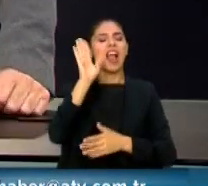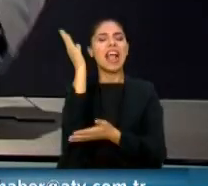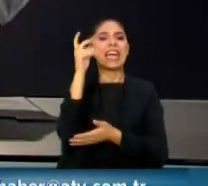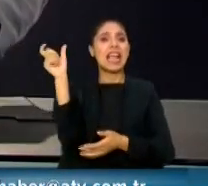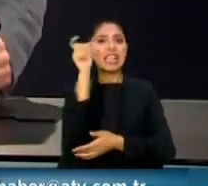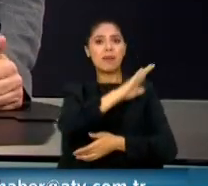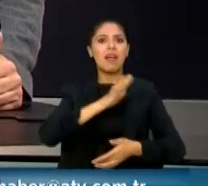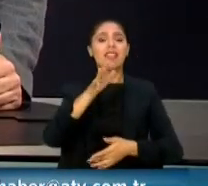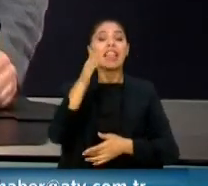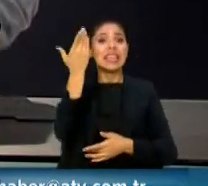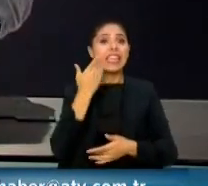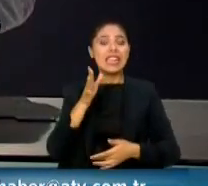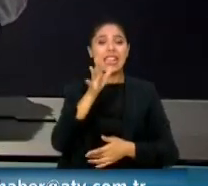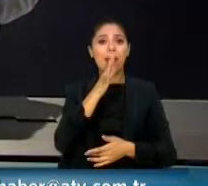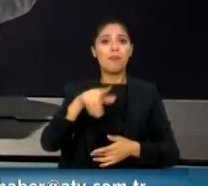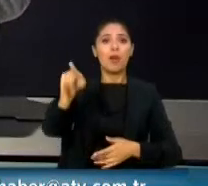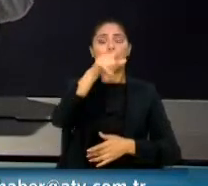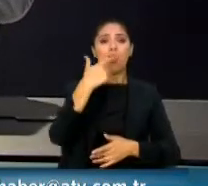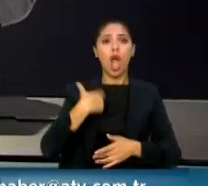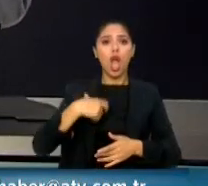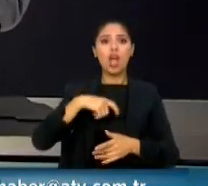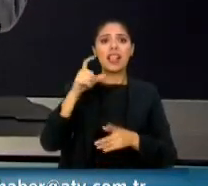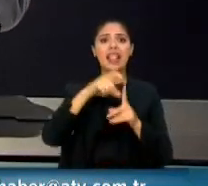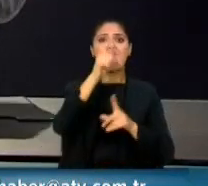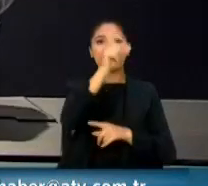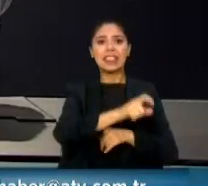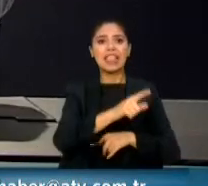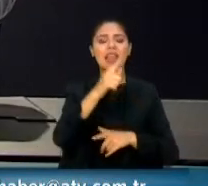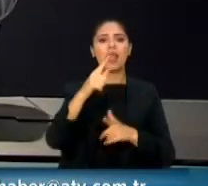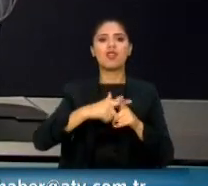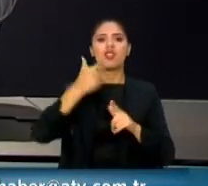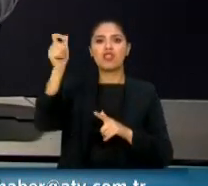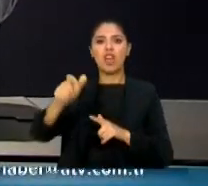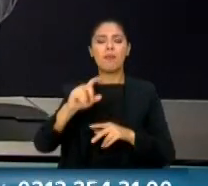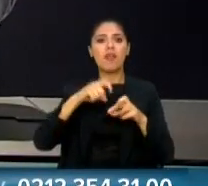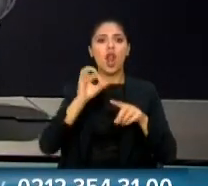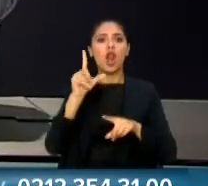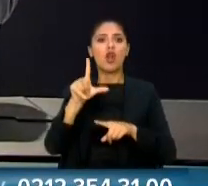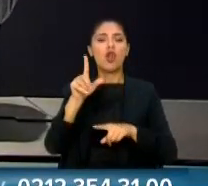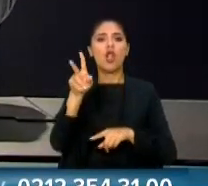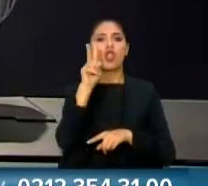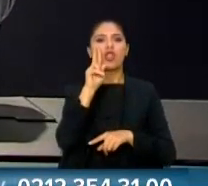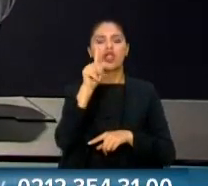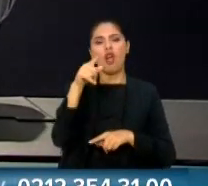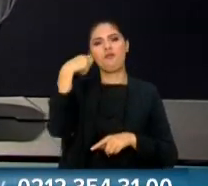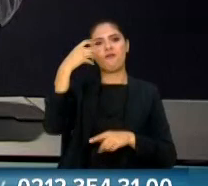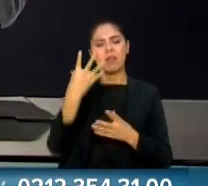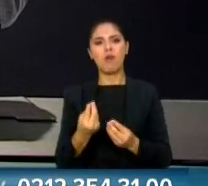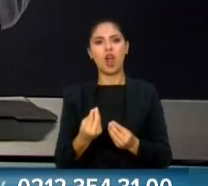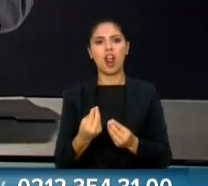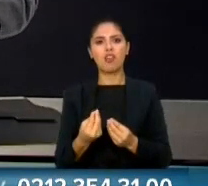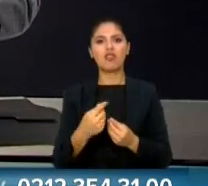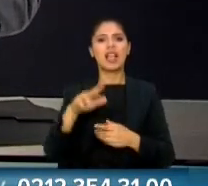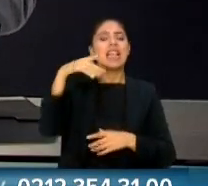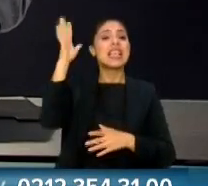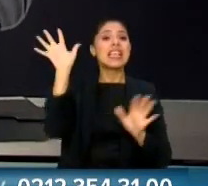görünüyor. İzleyenler bilir bu filmin bir özelliği var. Bu Daniel Craig, James Bond rolünde izleyeceğimiz Daniel Craig'i son kez izleyeceğimiz film olacak.